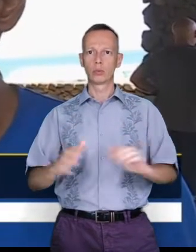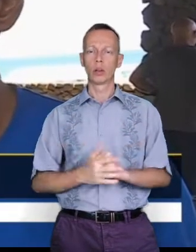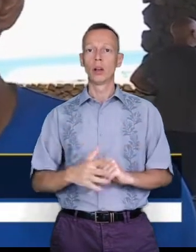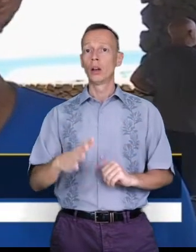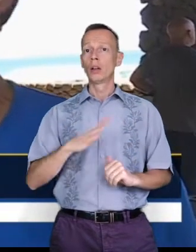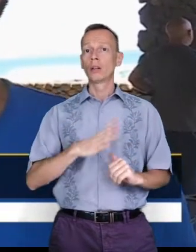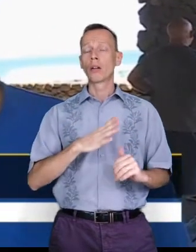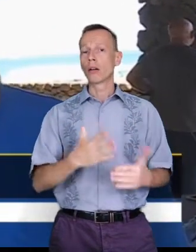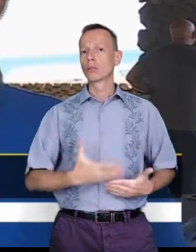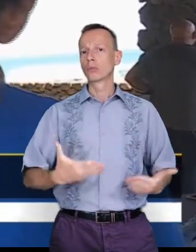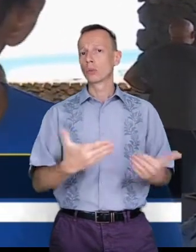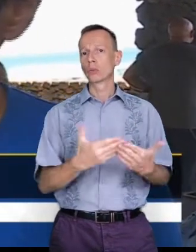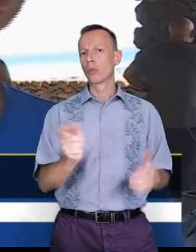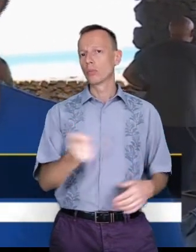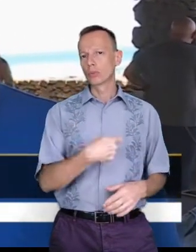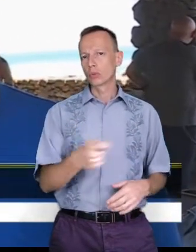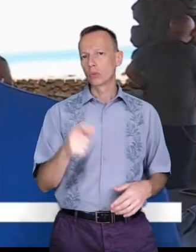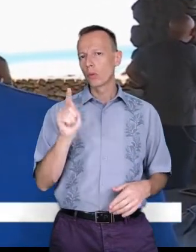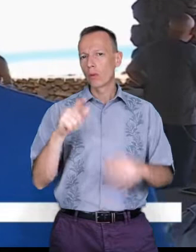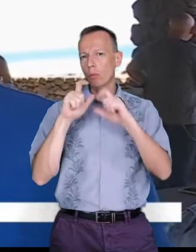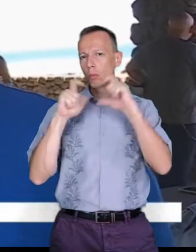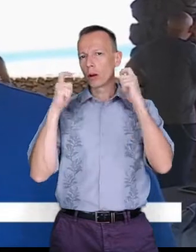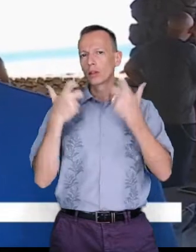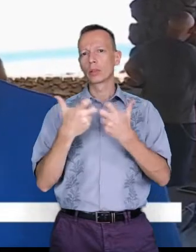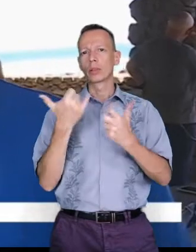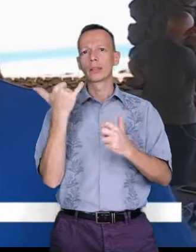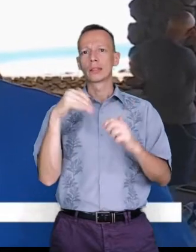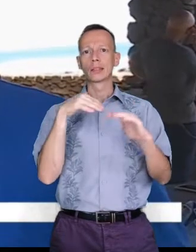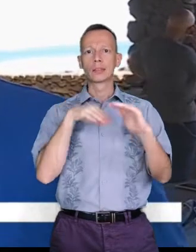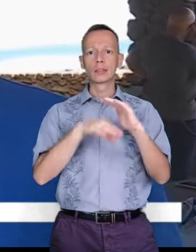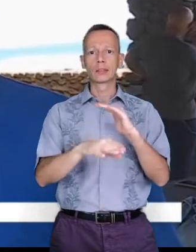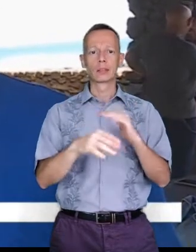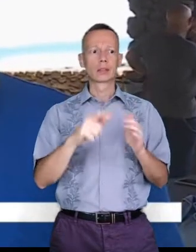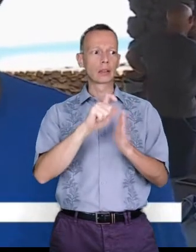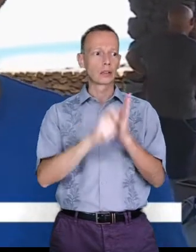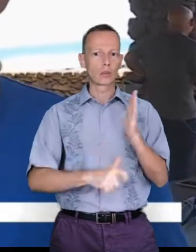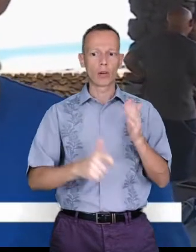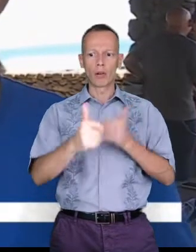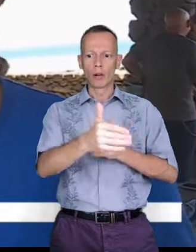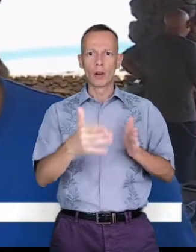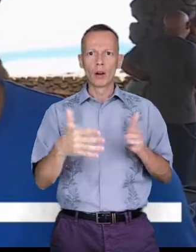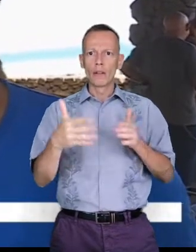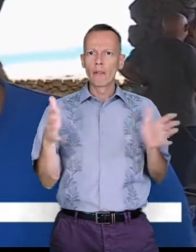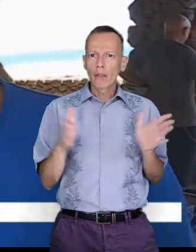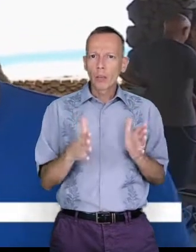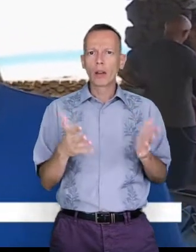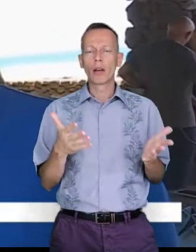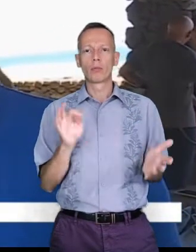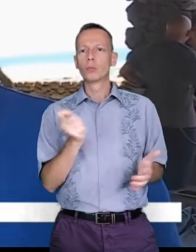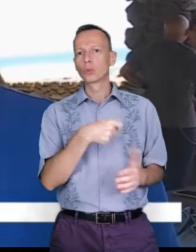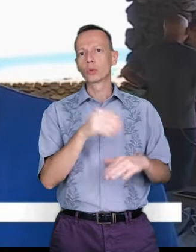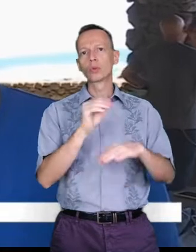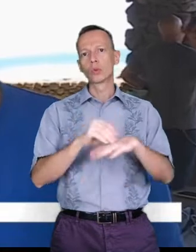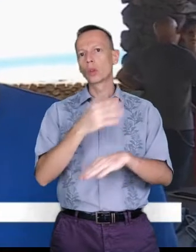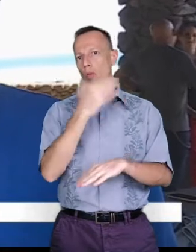faire leur choix. Il y a des cas de figure où on est d'accord. C'est-à-dire, par exemple, quand tu es dans un restaurant, un endroit confiné, on préconise